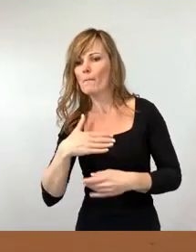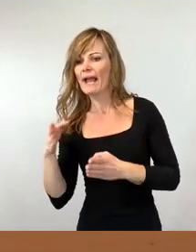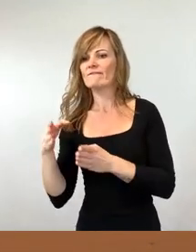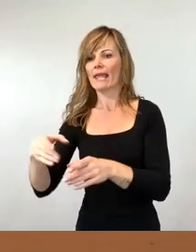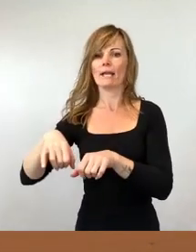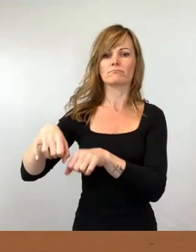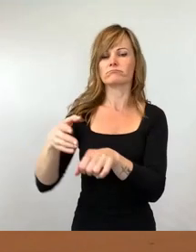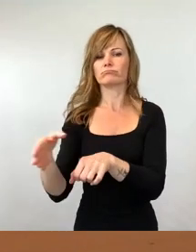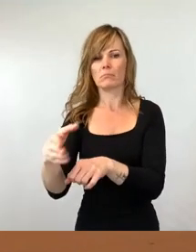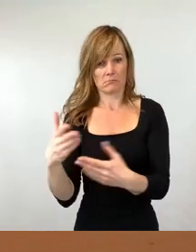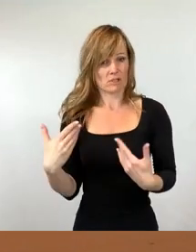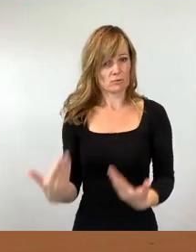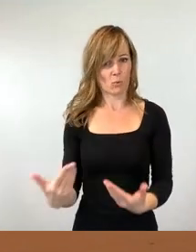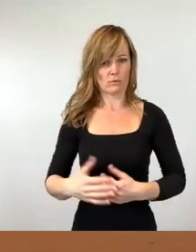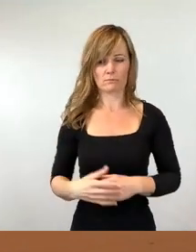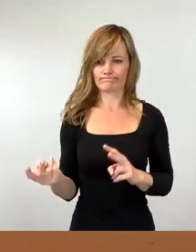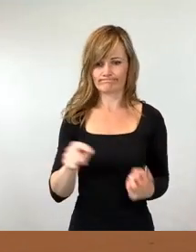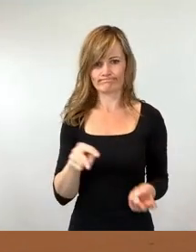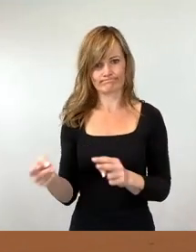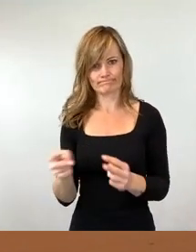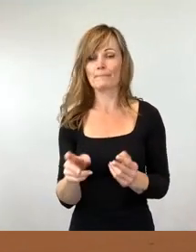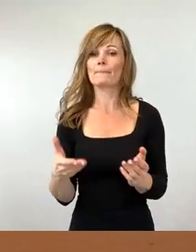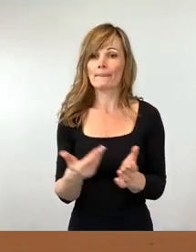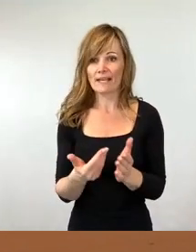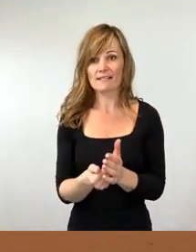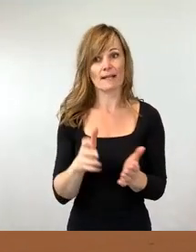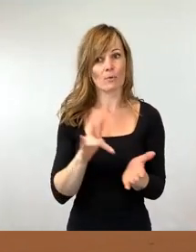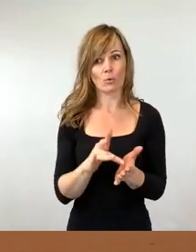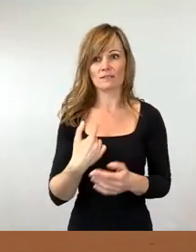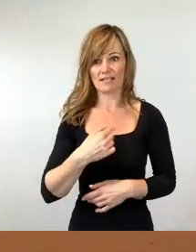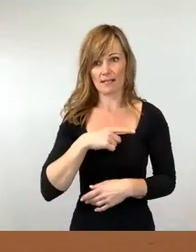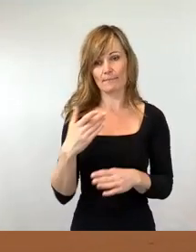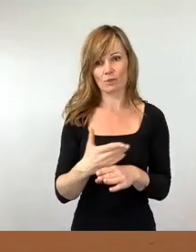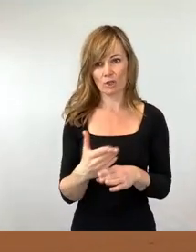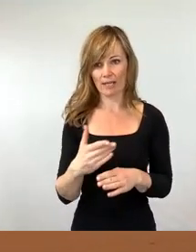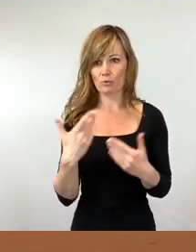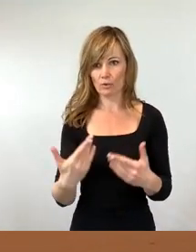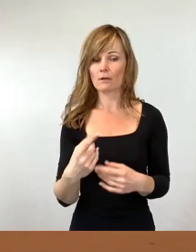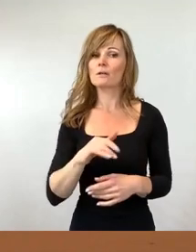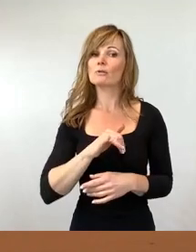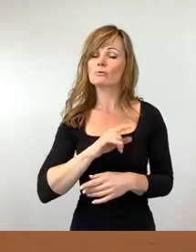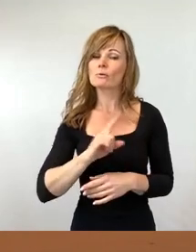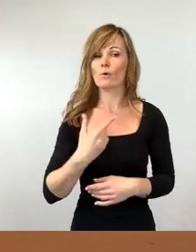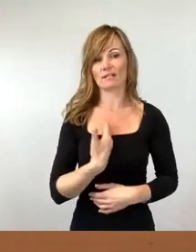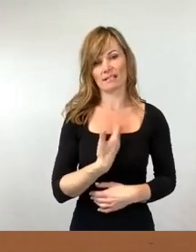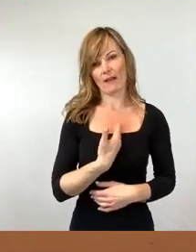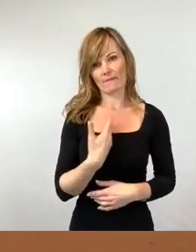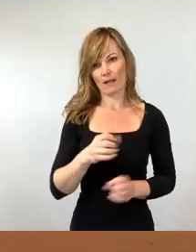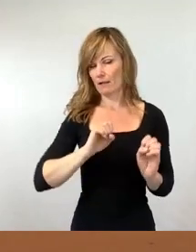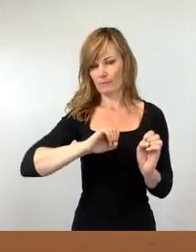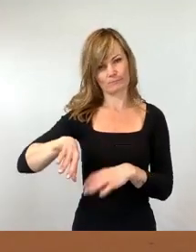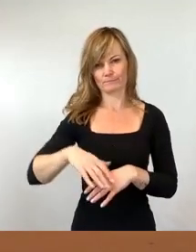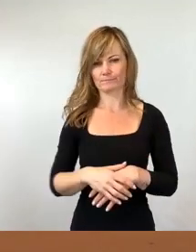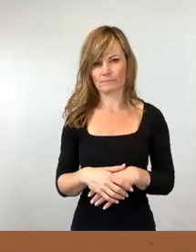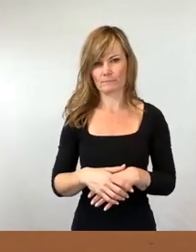Genau aus diesem Grund habe ich folgende Entscheidung getroffen, und zwar, um gleich jeden Zweifel auszuräumen. Ganz